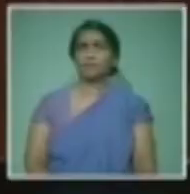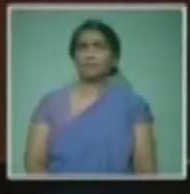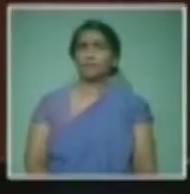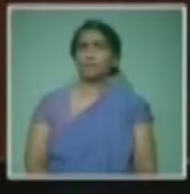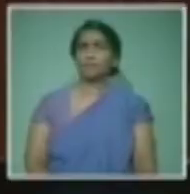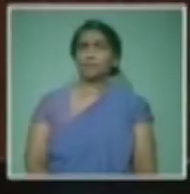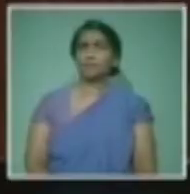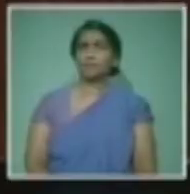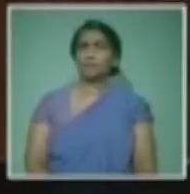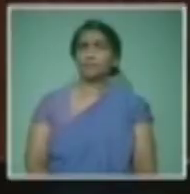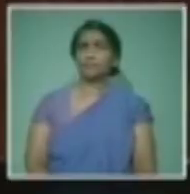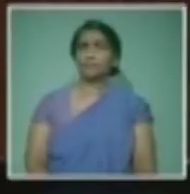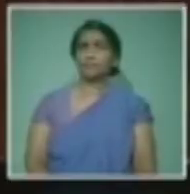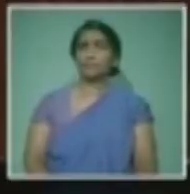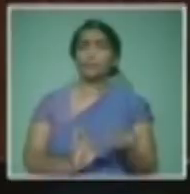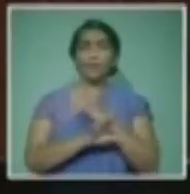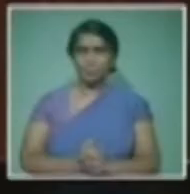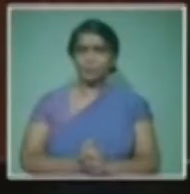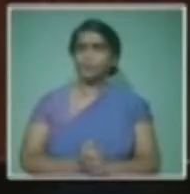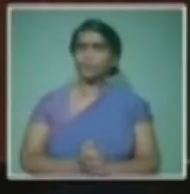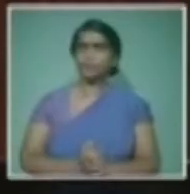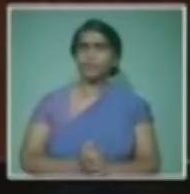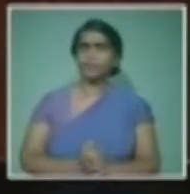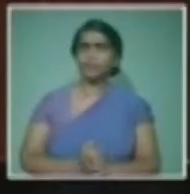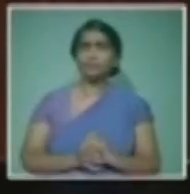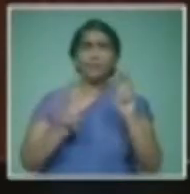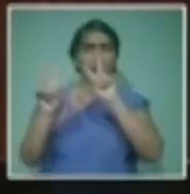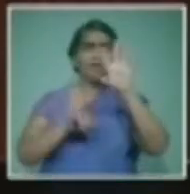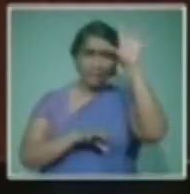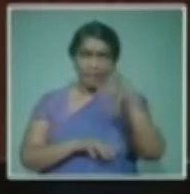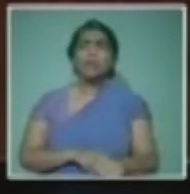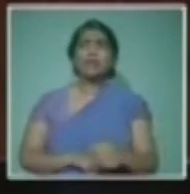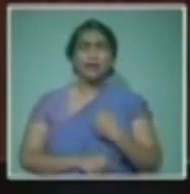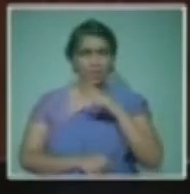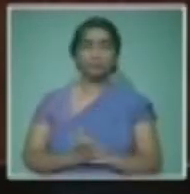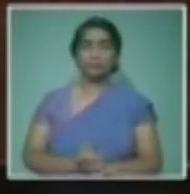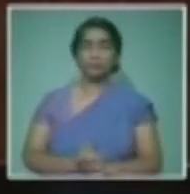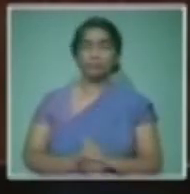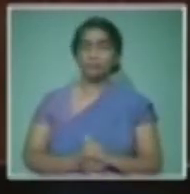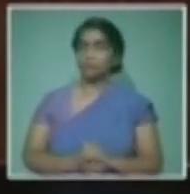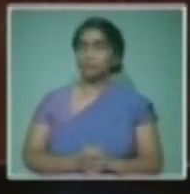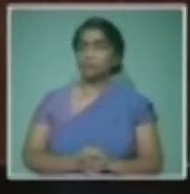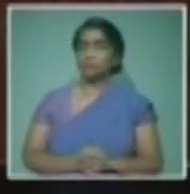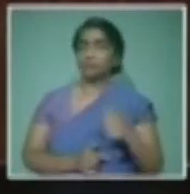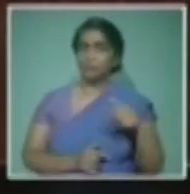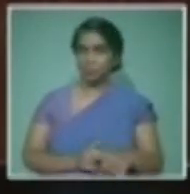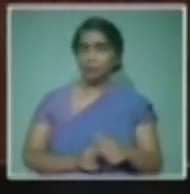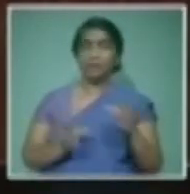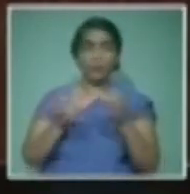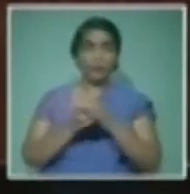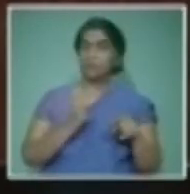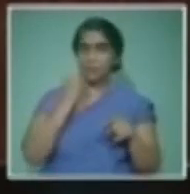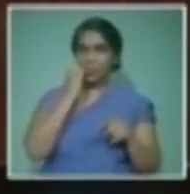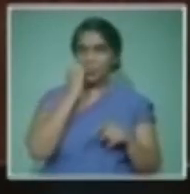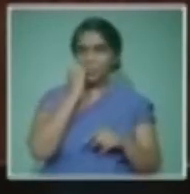කරමු හිටපු ජනාධිපතිතුමා මොකද කියන්නේ 22 ගේන්න කියලා අපි කියන්නේ හරි බොහොම ස්තුතියි අද පැවති පක්ෂ නායක